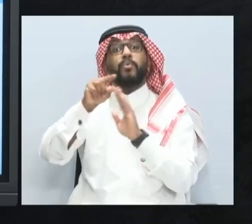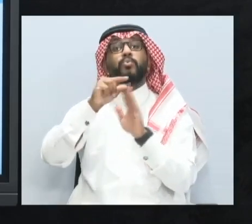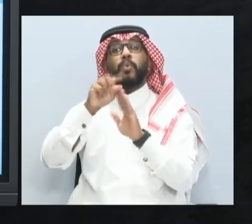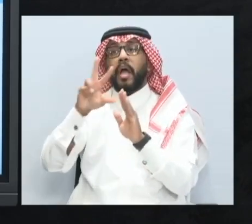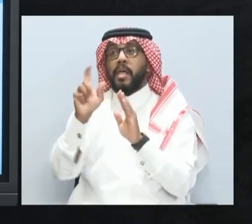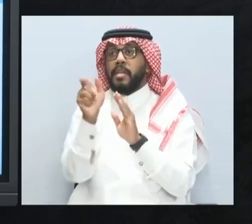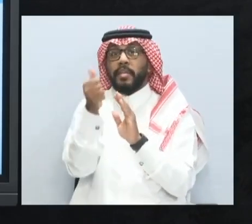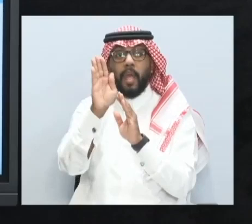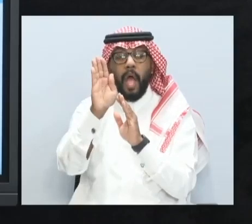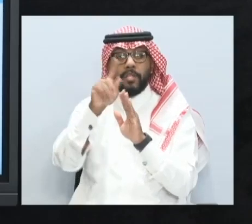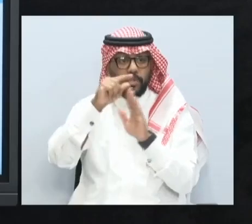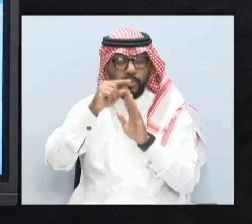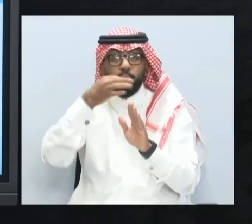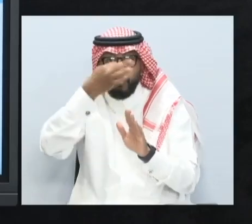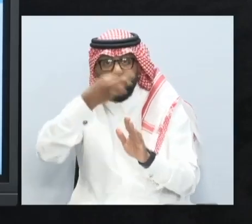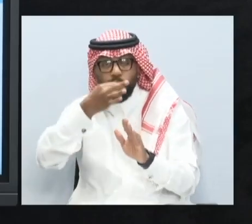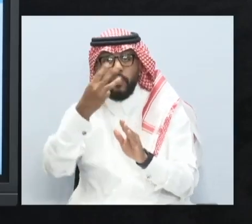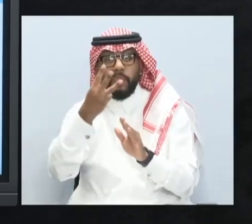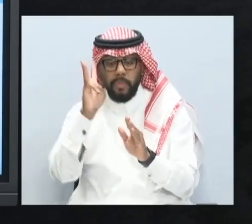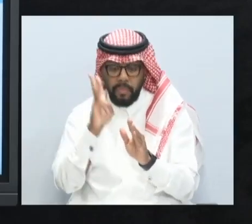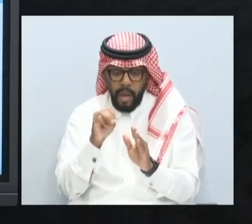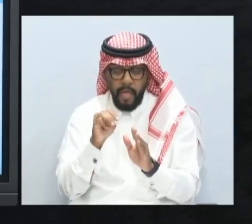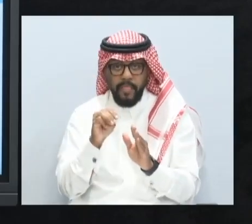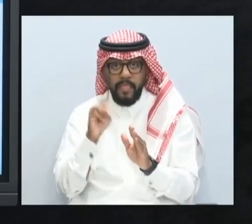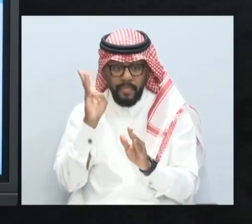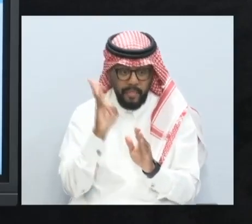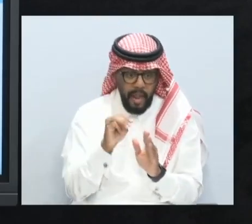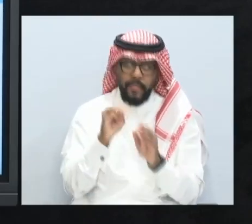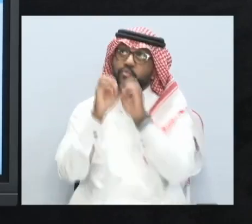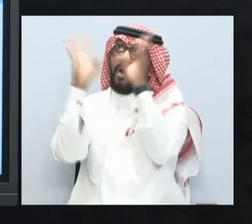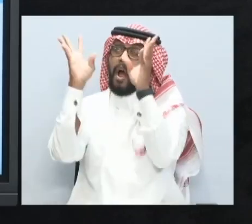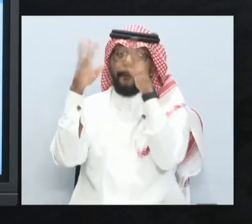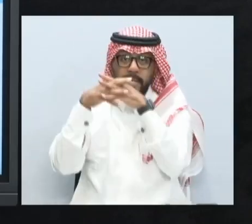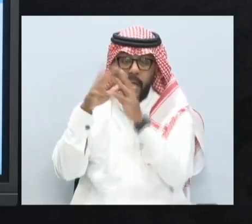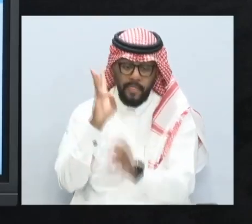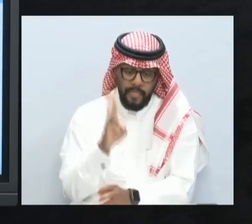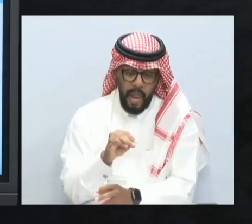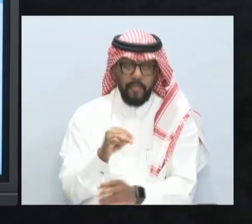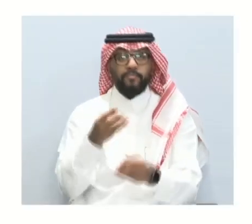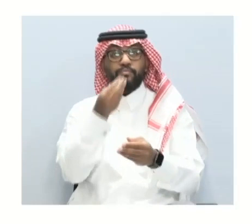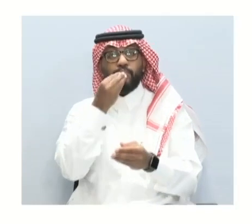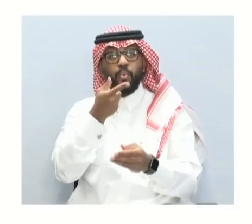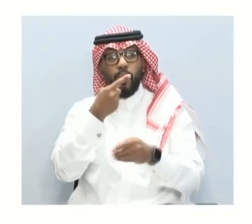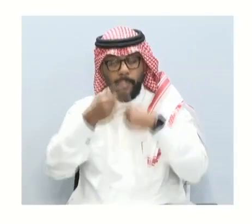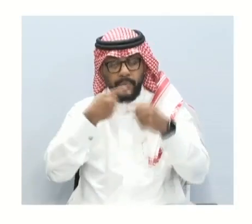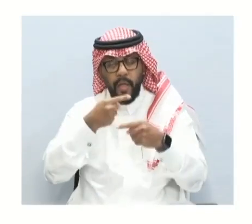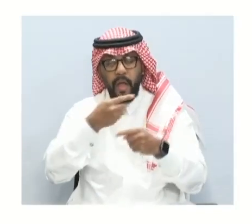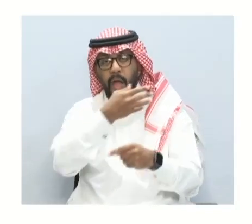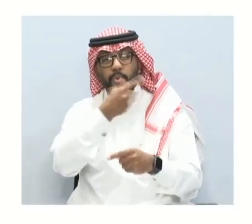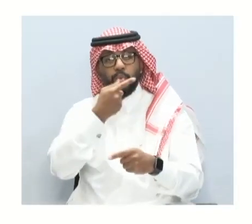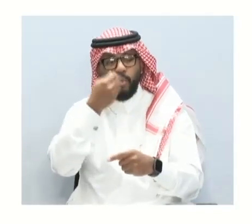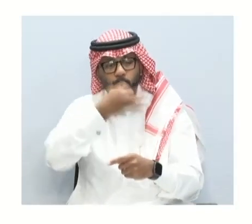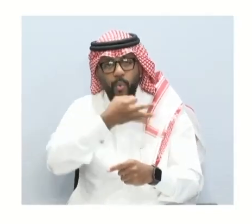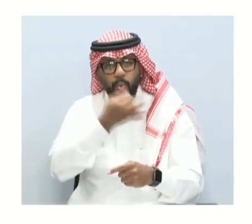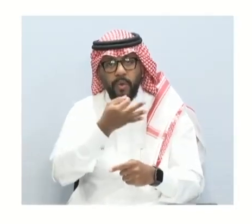الصباح واذا حفظك الله لا يمكن يضرك شيء بل قال عليه الصلاه والسلام لسوره الفلق وسوره الناس